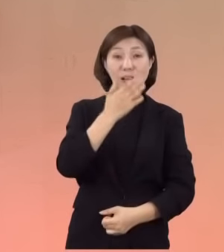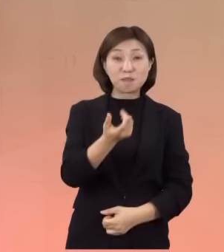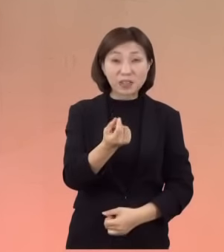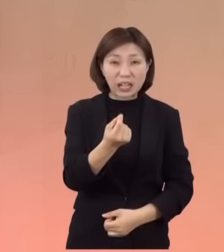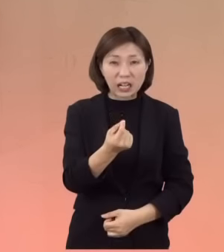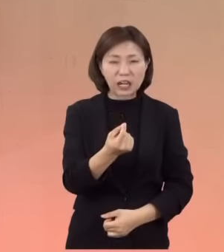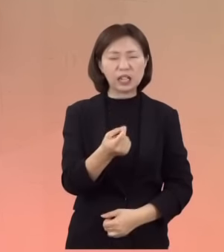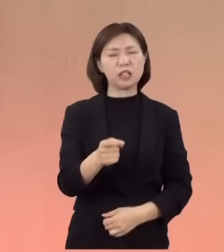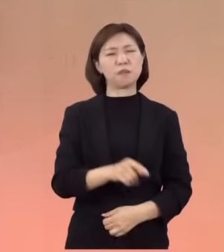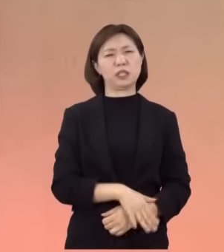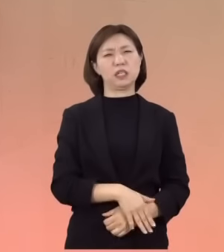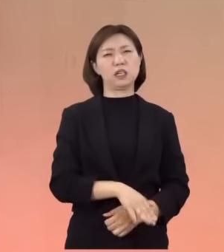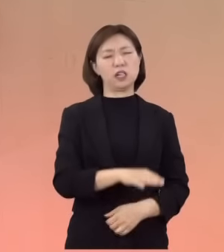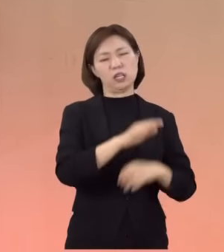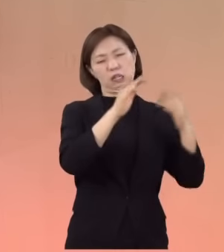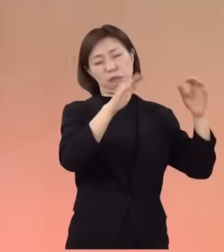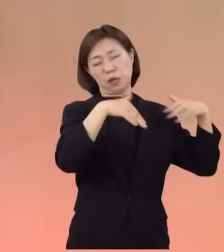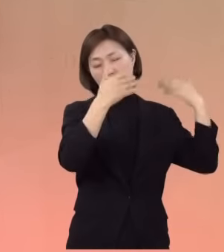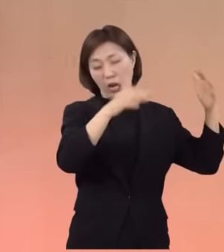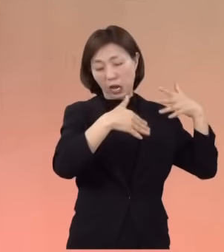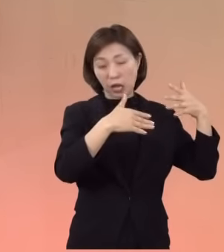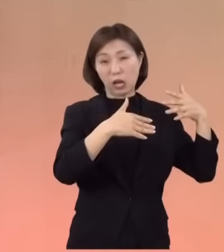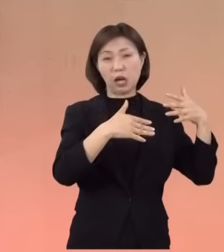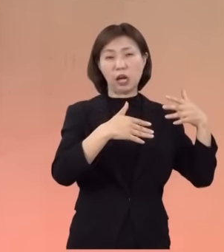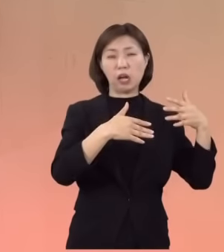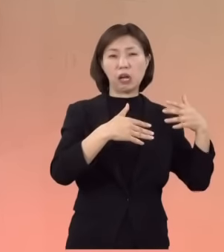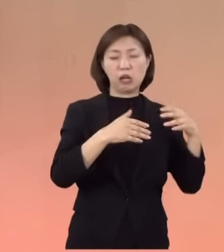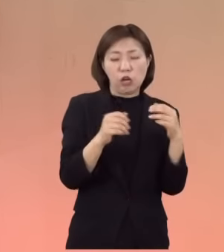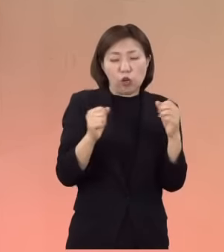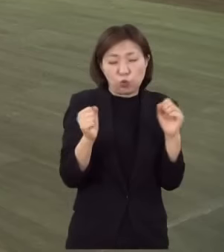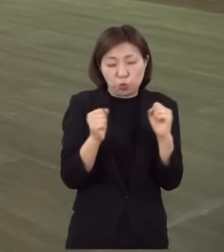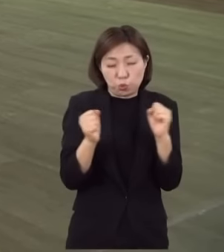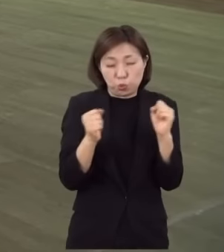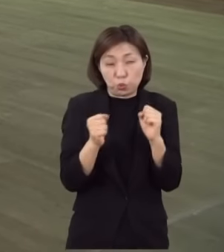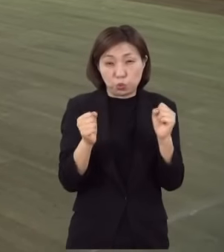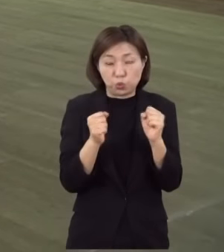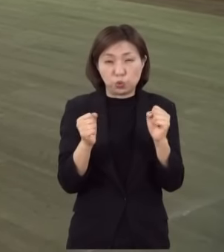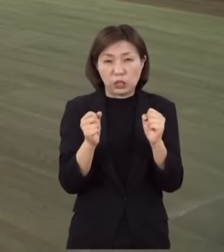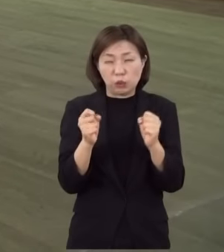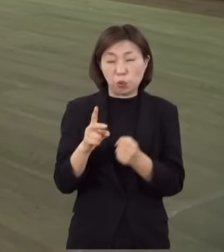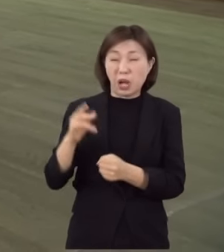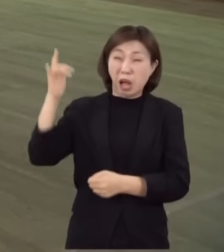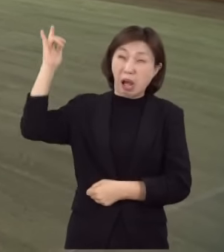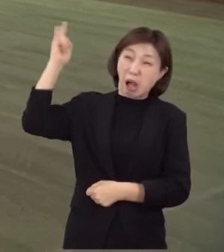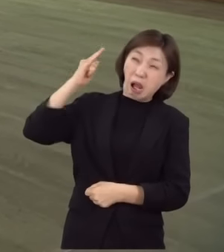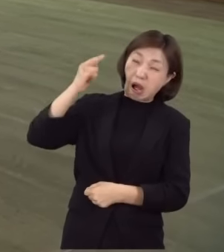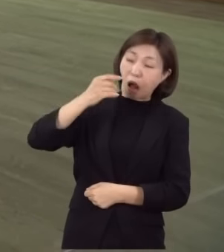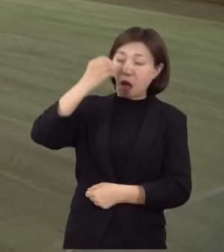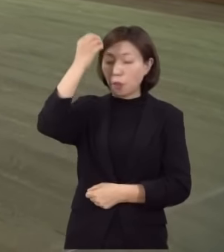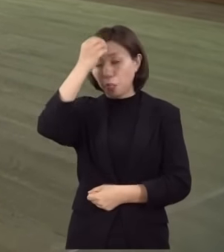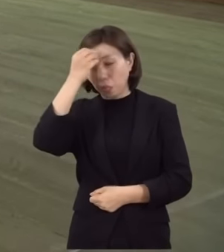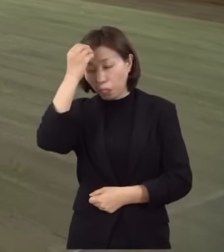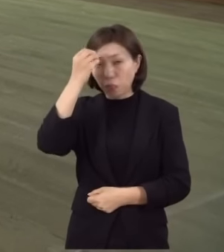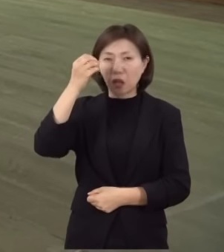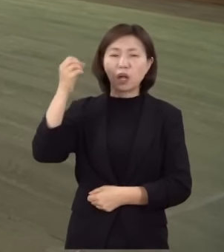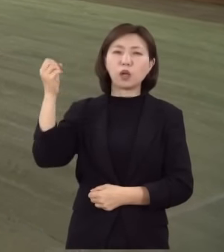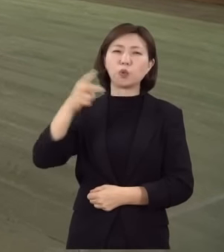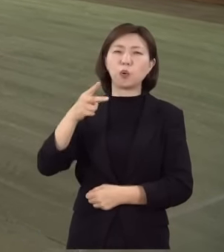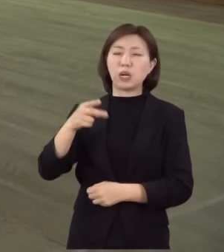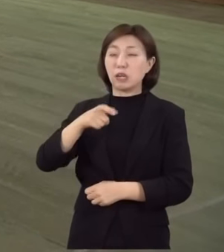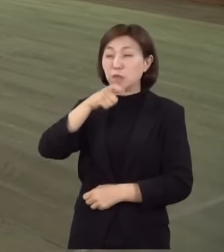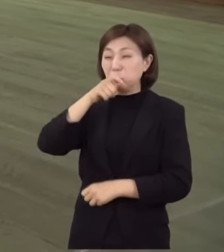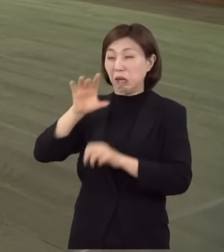그니까 풍한 서수 바람과 차가운 거와 뜨거운 거와